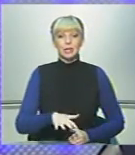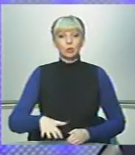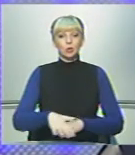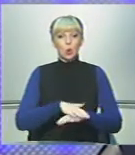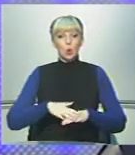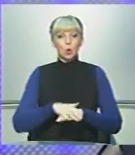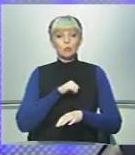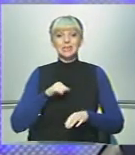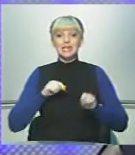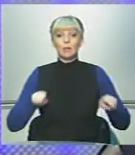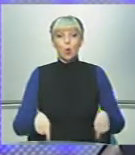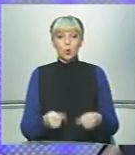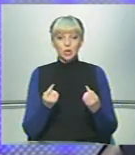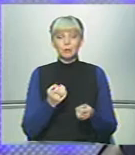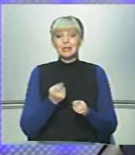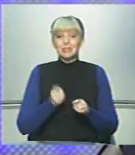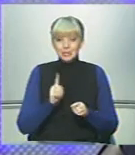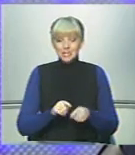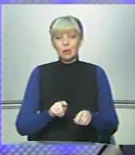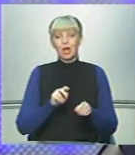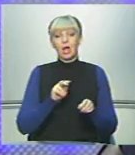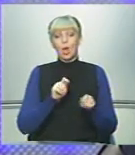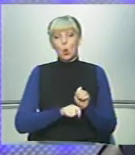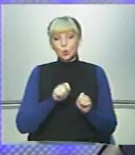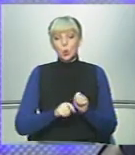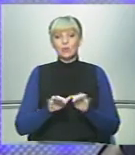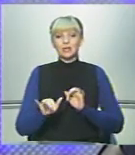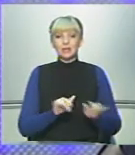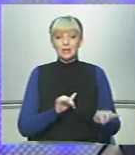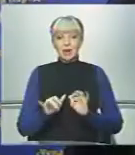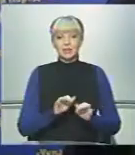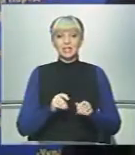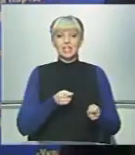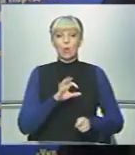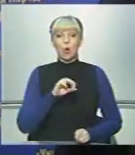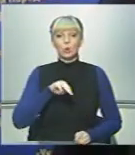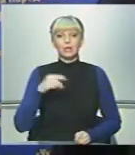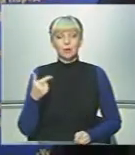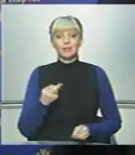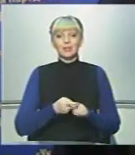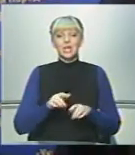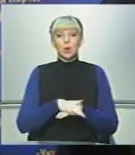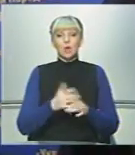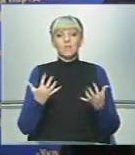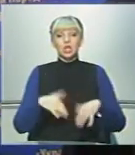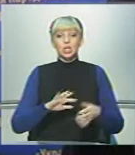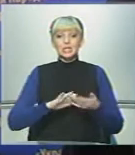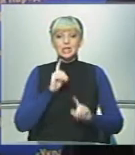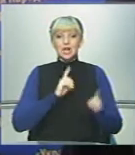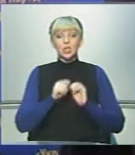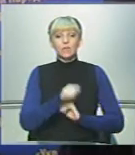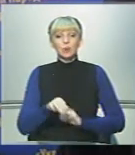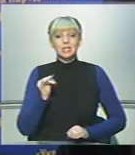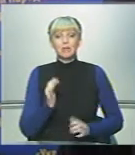громадам самоорганізуватися і цим самим контролювати діяльність керівників ОТГ. Ті громади, які втрачають сільські ради, вони